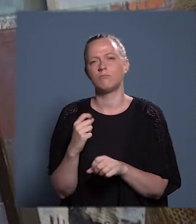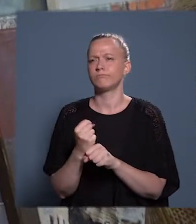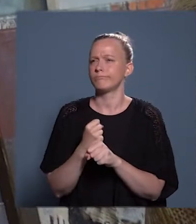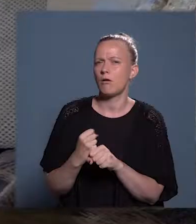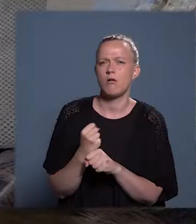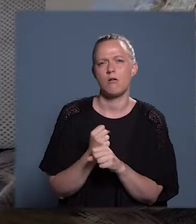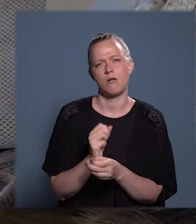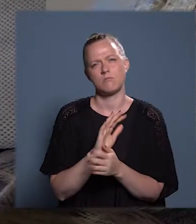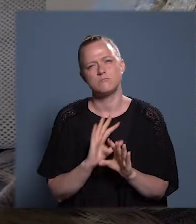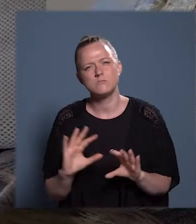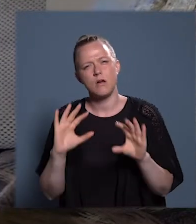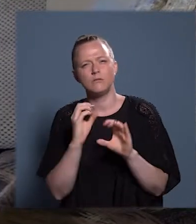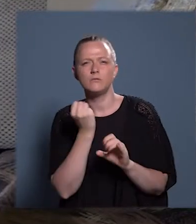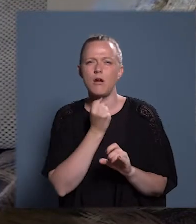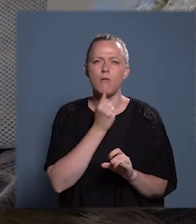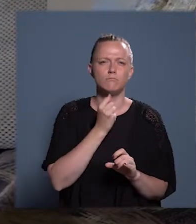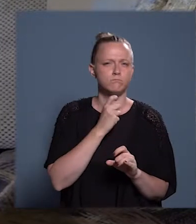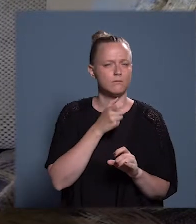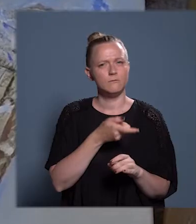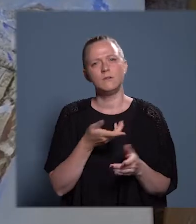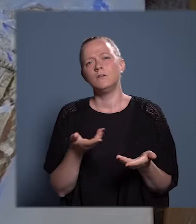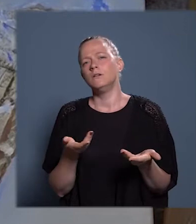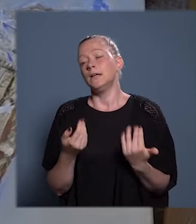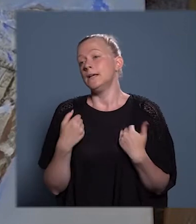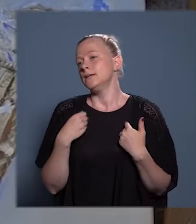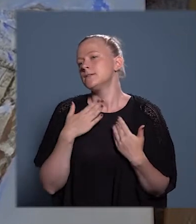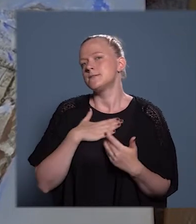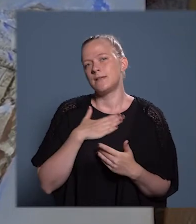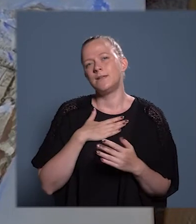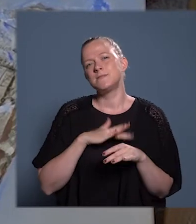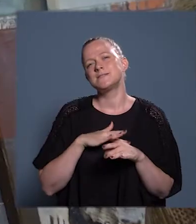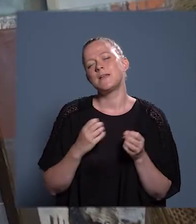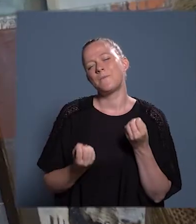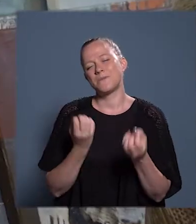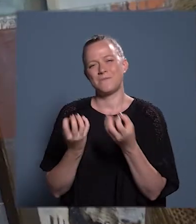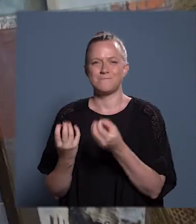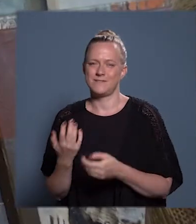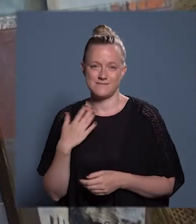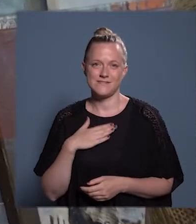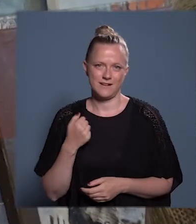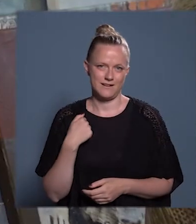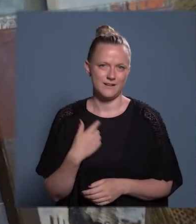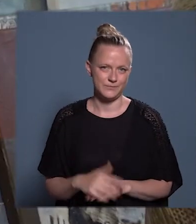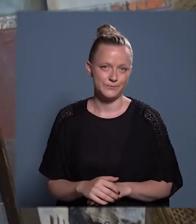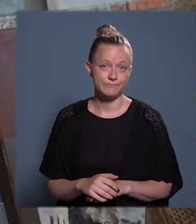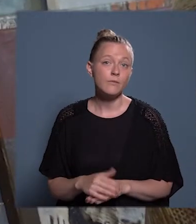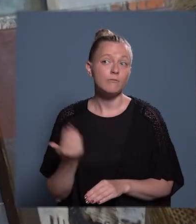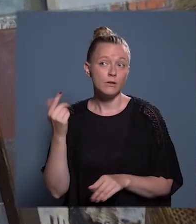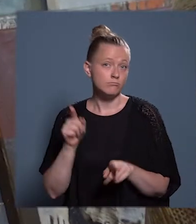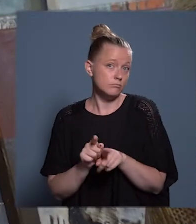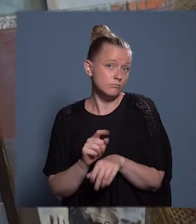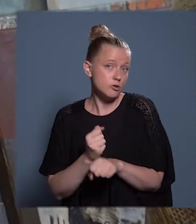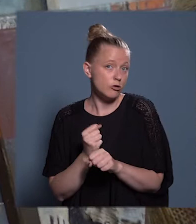használ, drappos barnát. Én szeretem a színeket, és van, amikor én is csinálok olyat,